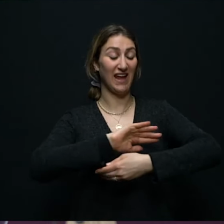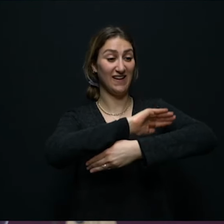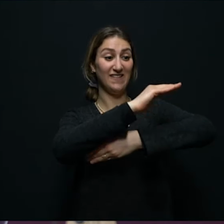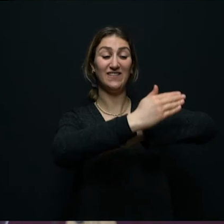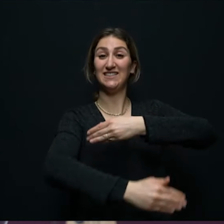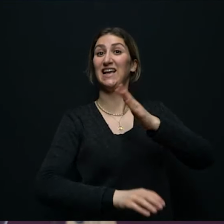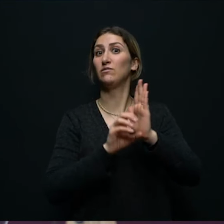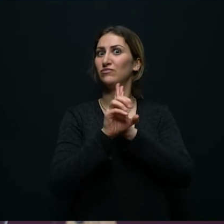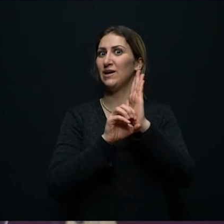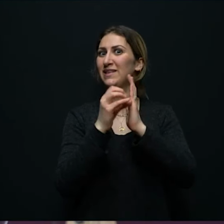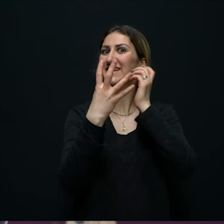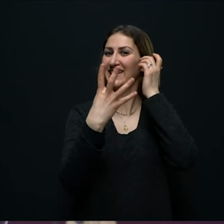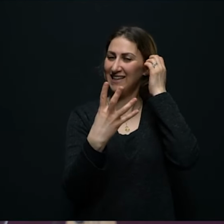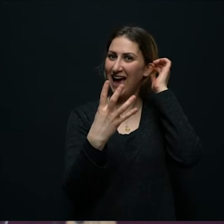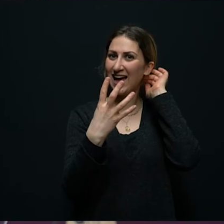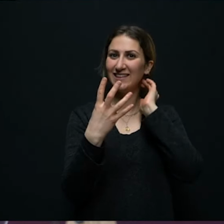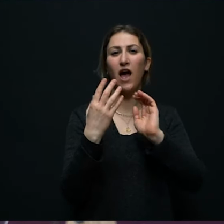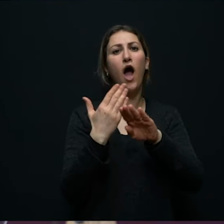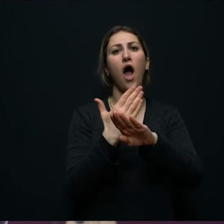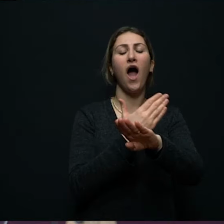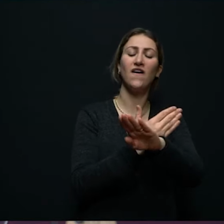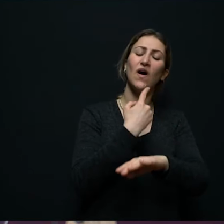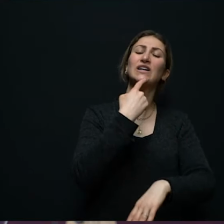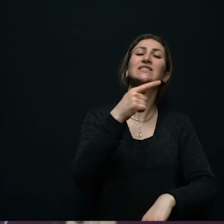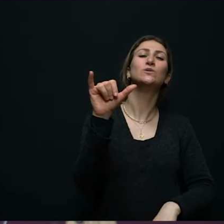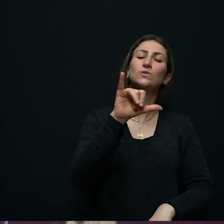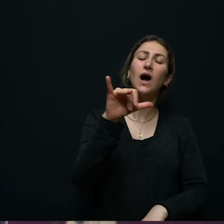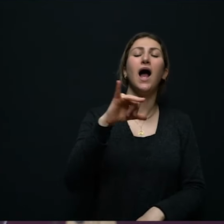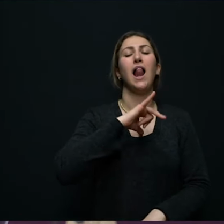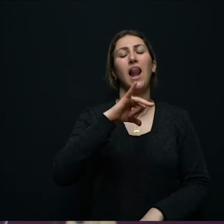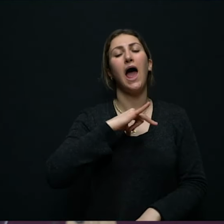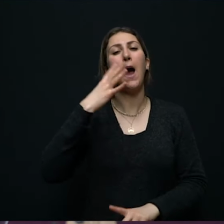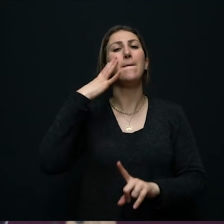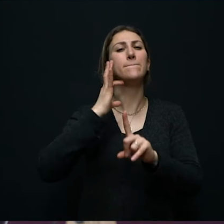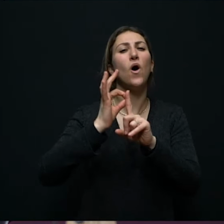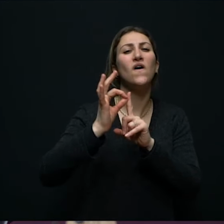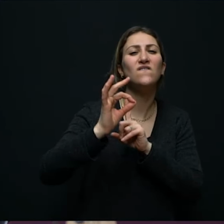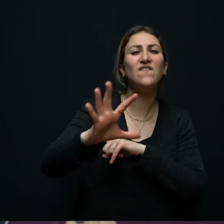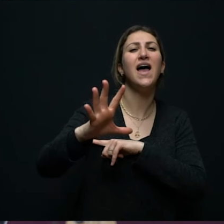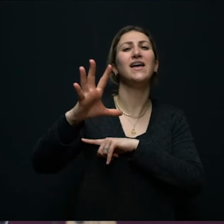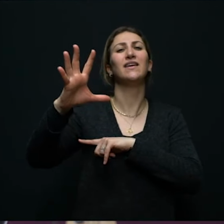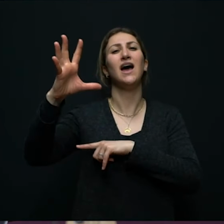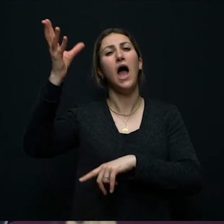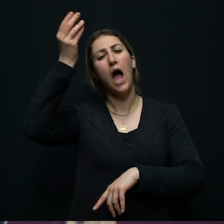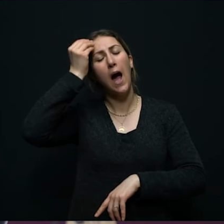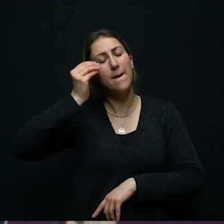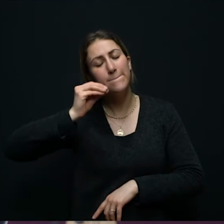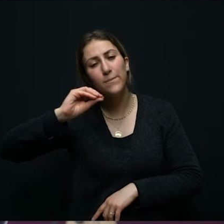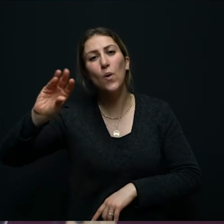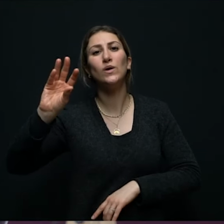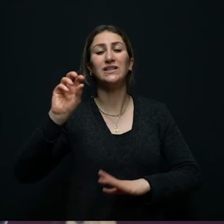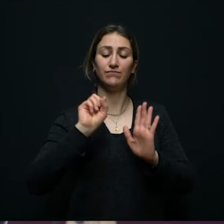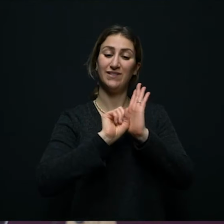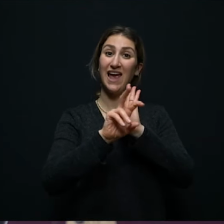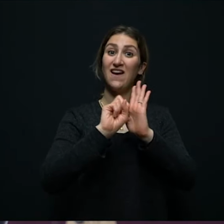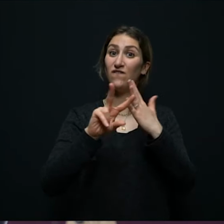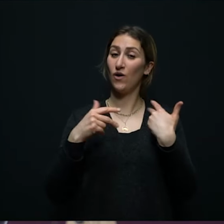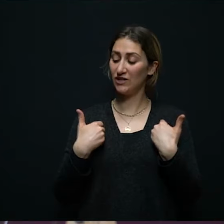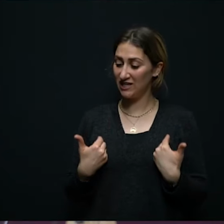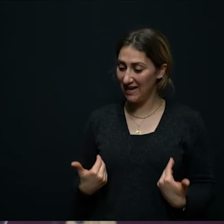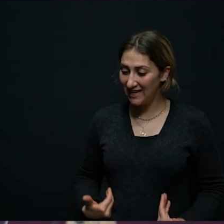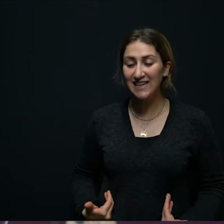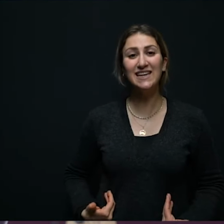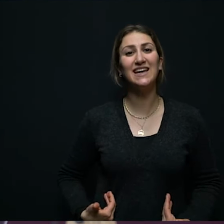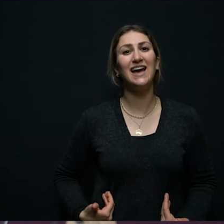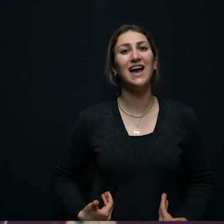après le passage où il ya les prophètes les apports des deux pasteurs les évangélistes et des docteurs mais l'apôtre paul à partir dû verser 25